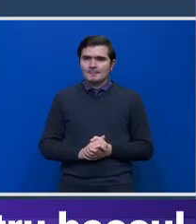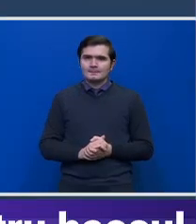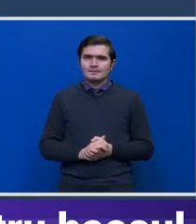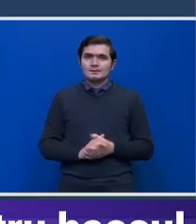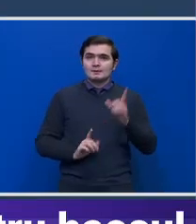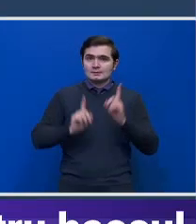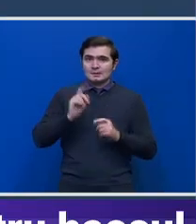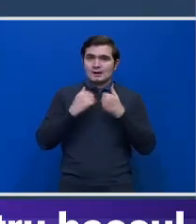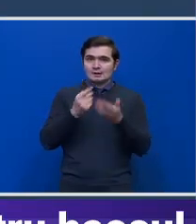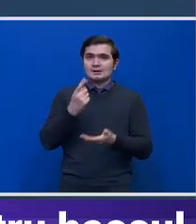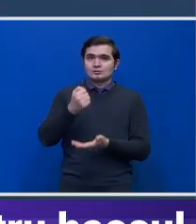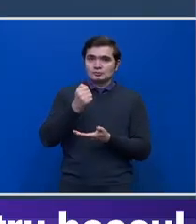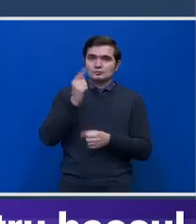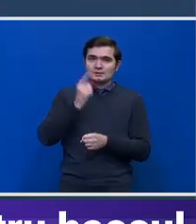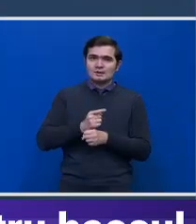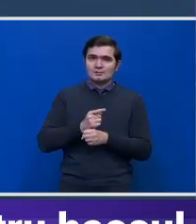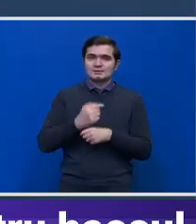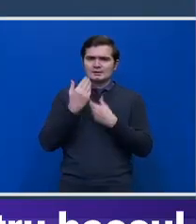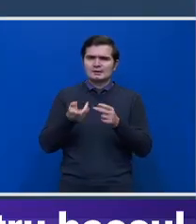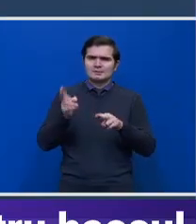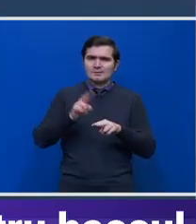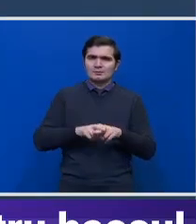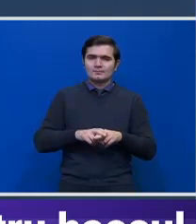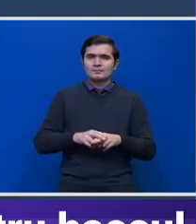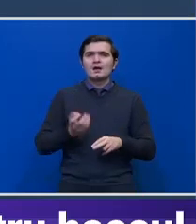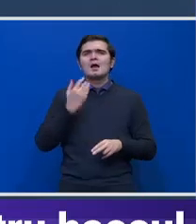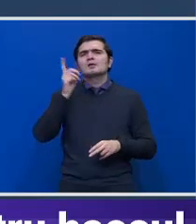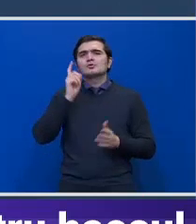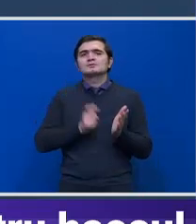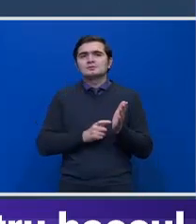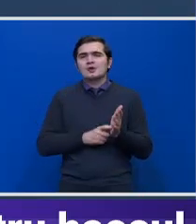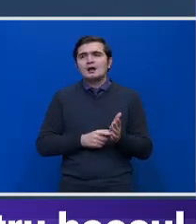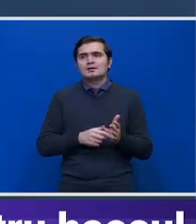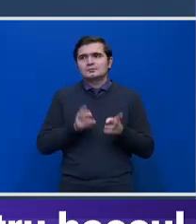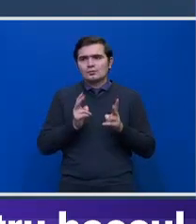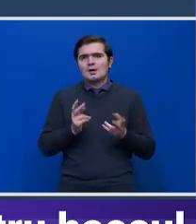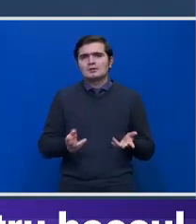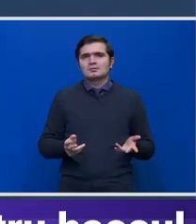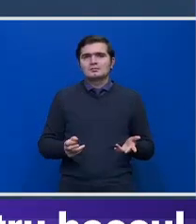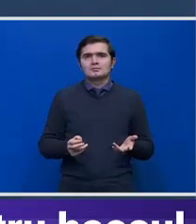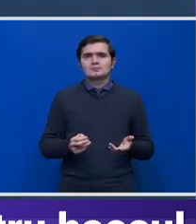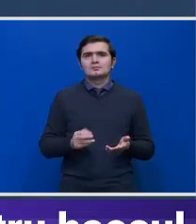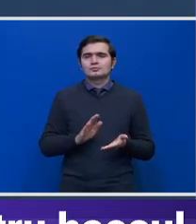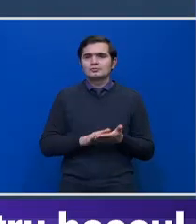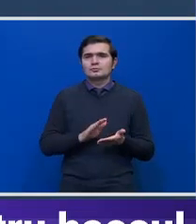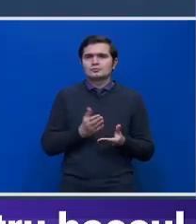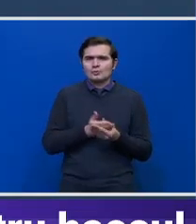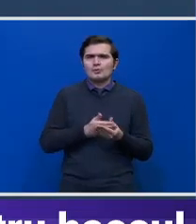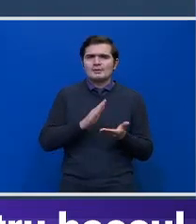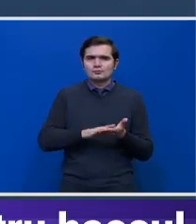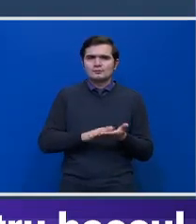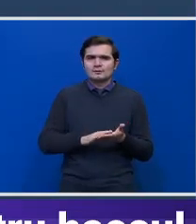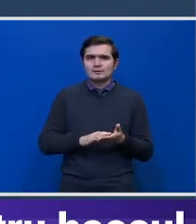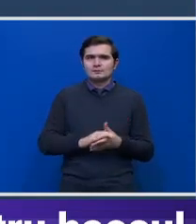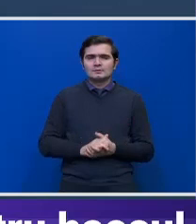dacă dați o sumă și trebuie să le dați practic mai mult după ce faceți recalculările. Când o vor solicita, evident, și cu documente justificative. Deci se